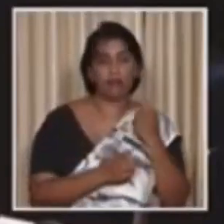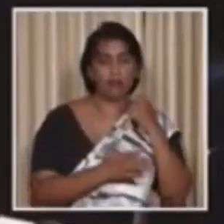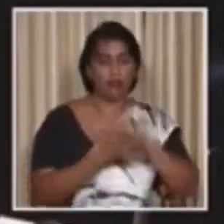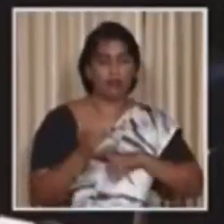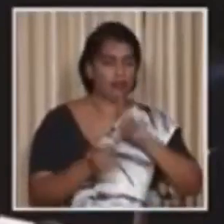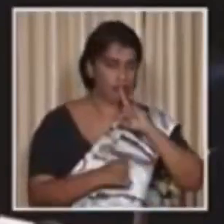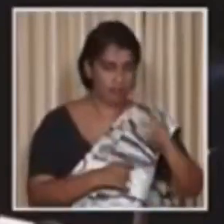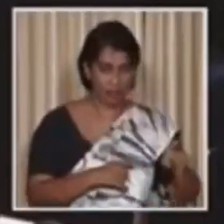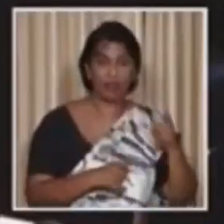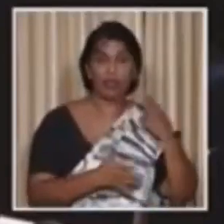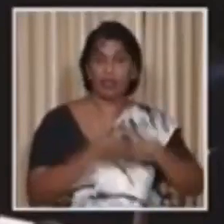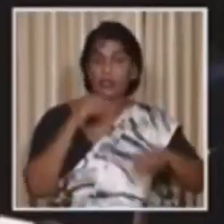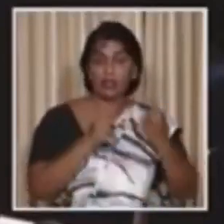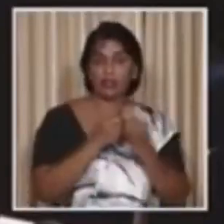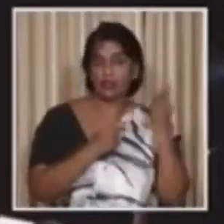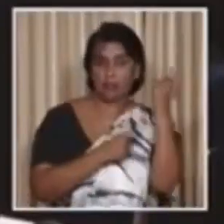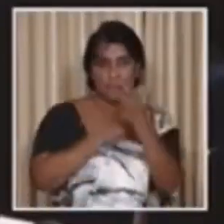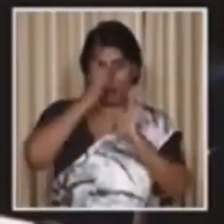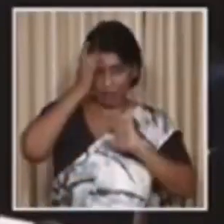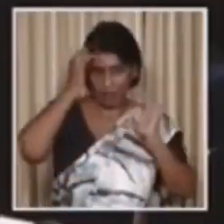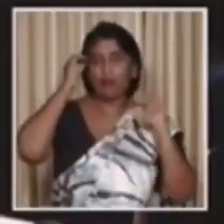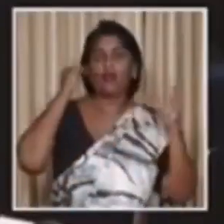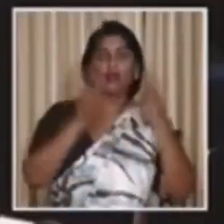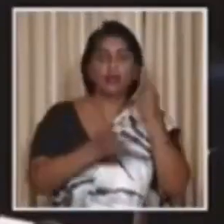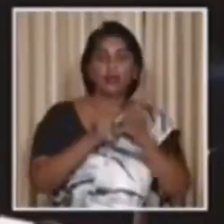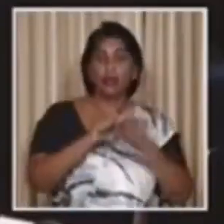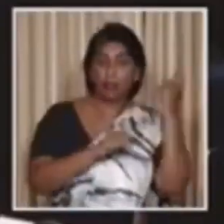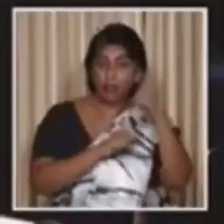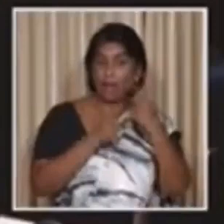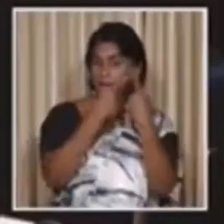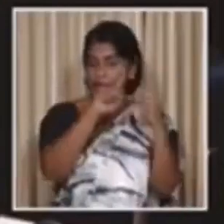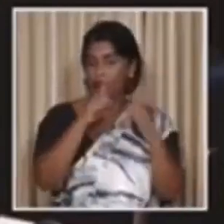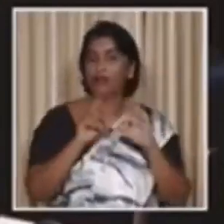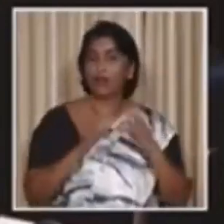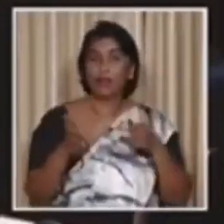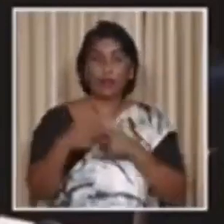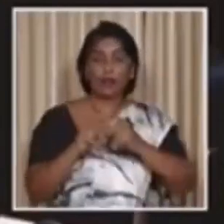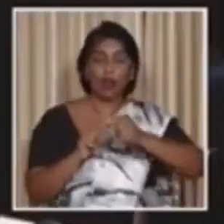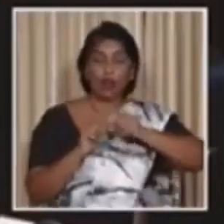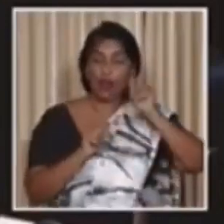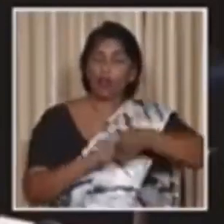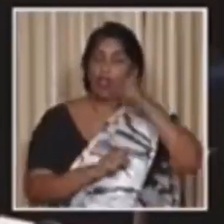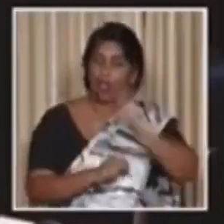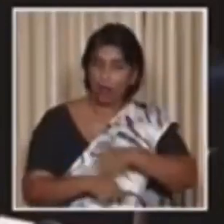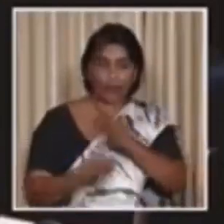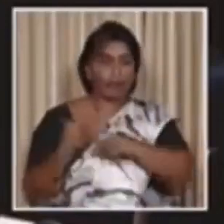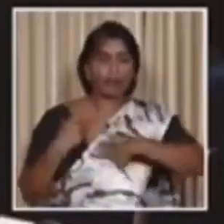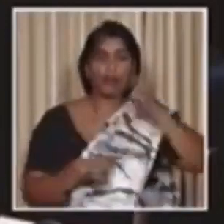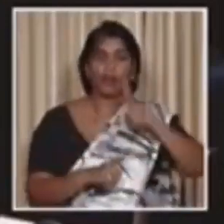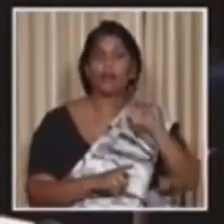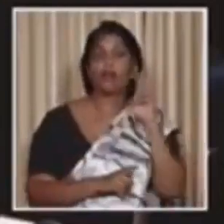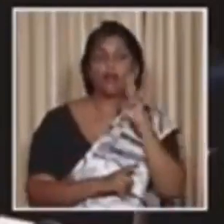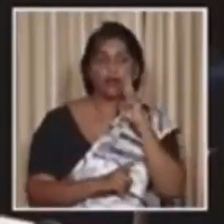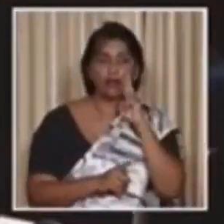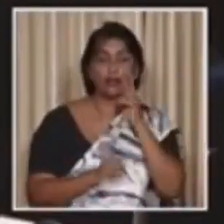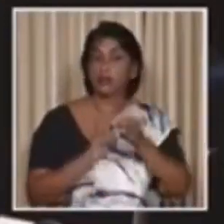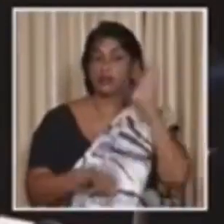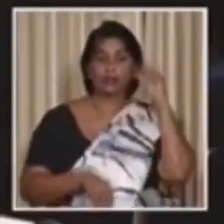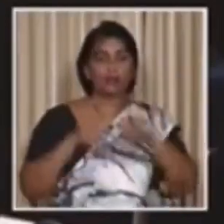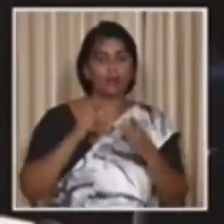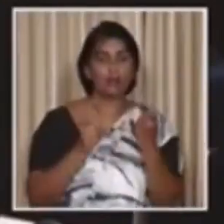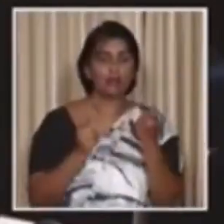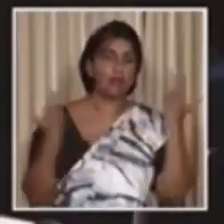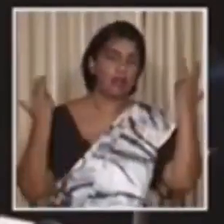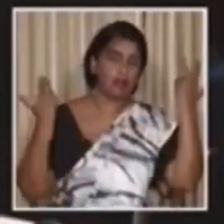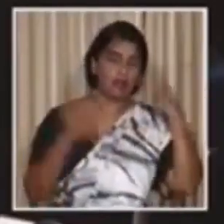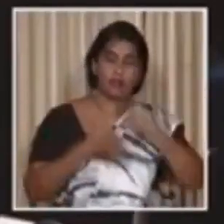චක්‍රලේඛනයක් නියුක්ත කරනවා. ඡන්දවලට සල්ලි වියදම් කරන්න එපා. සල්ලි වියදම් කරන්න ඕනේ මේ වට විතරයි. කැබිනට් මණ්ඩලෙන් අනුමැතියක් ගන්නවා. අරගෙන කියනවා රනිල් වික්‍රමසිංහ ජනාධිපති ඡන්දෙ තියන්න